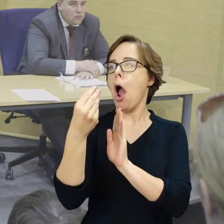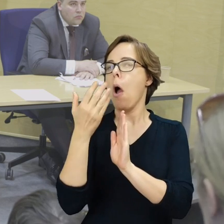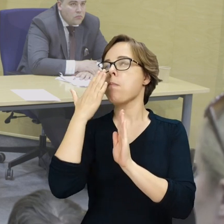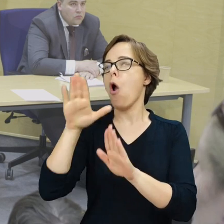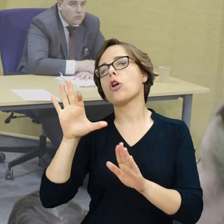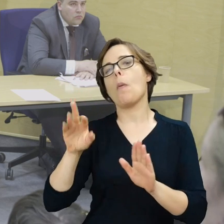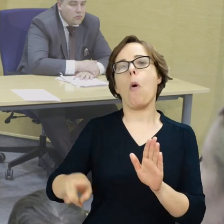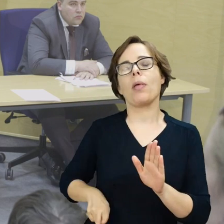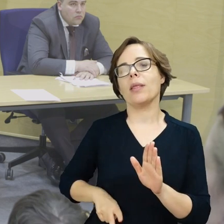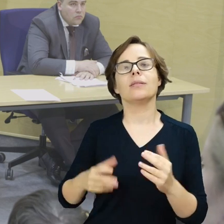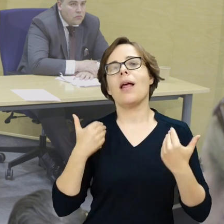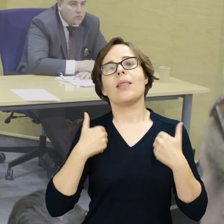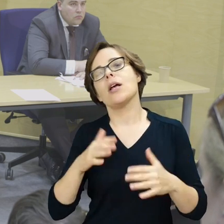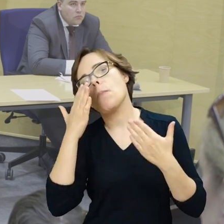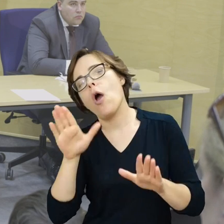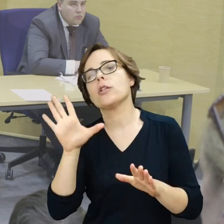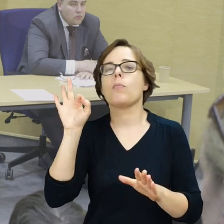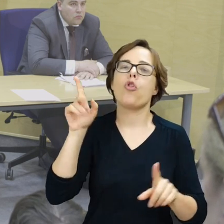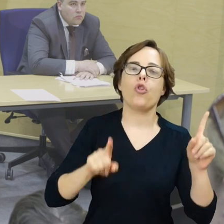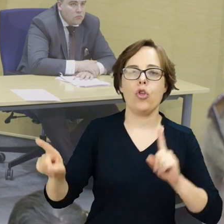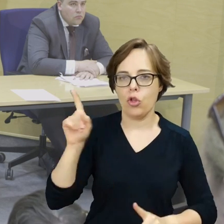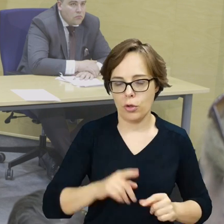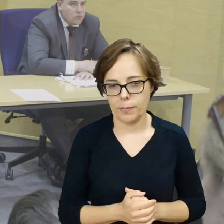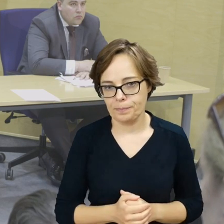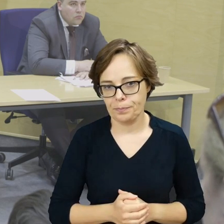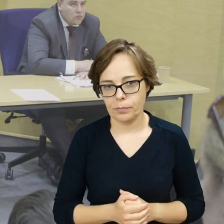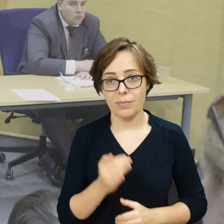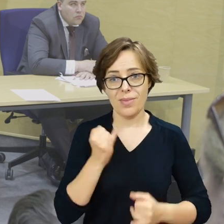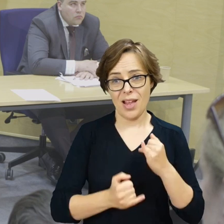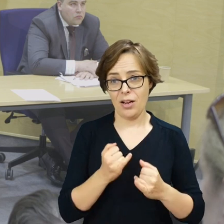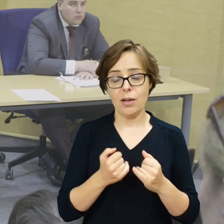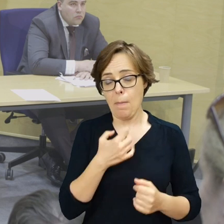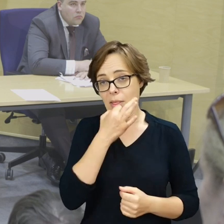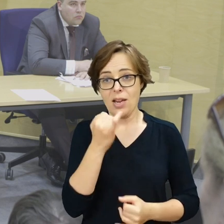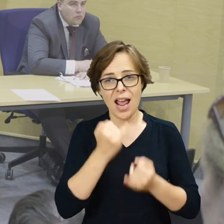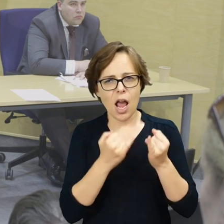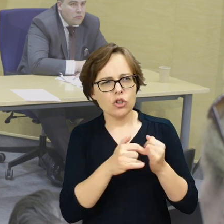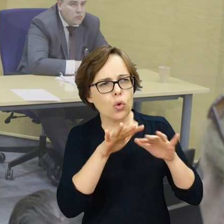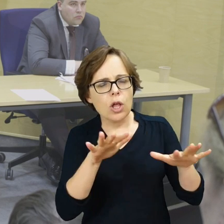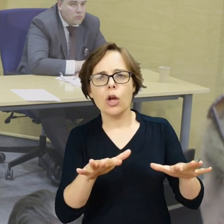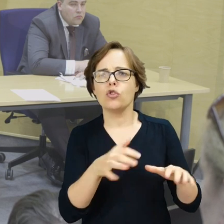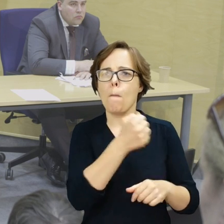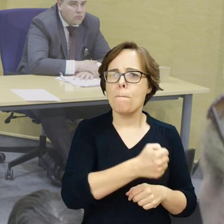nie chce udostępnić, bo tamto. Zadaję pytanie, jeżeli tylu naszych posłów i senatorów było